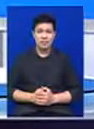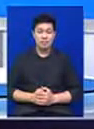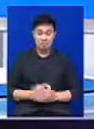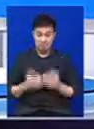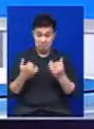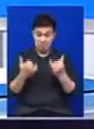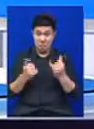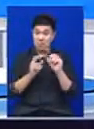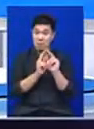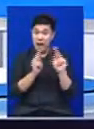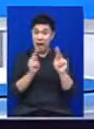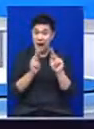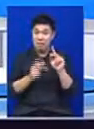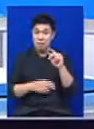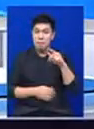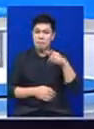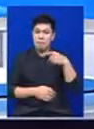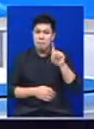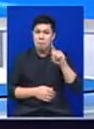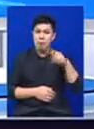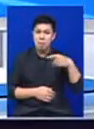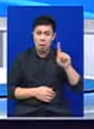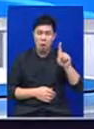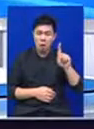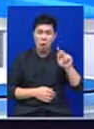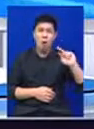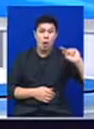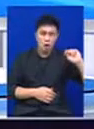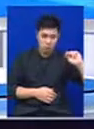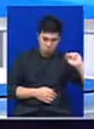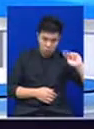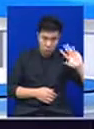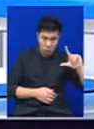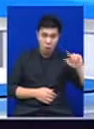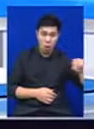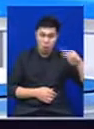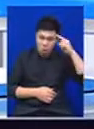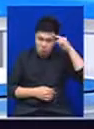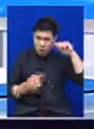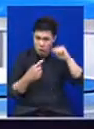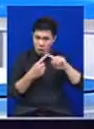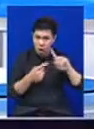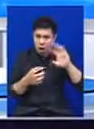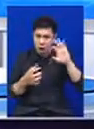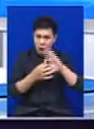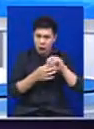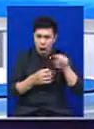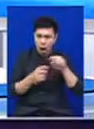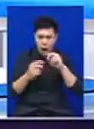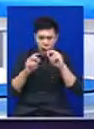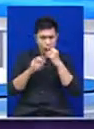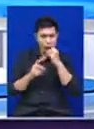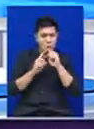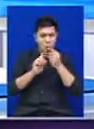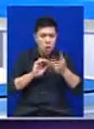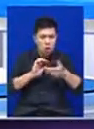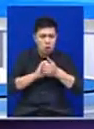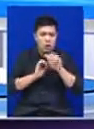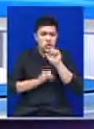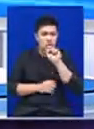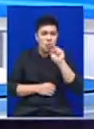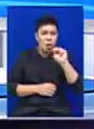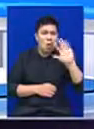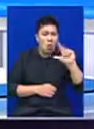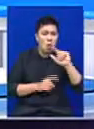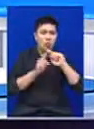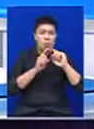วันนี้ทางคณะกรรมการป้องกันและปราบปรามการทุจริตแห่งชาติก็มีการประชุมหารือร่วมกับคณะกรรมการการเมืองของสภานิติบัญญัติแห่งชาตินะครับเ